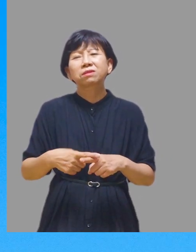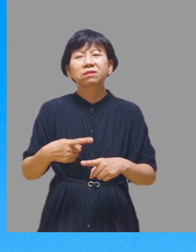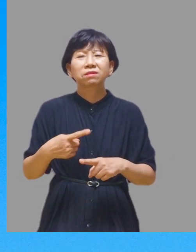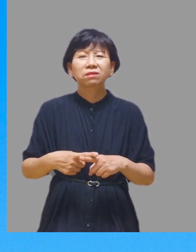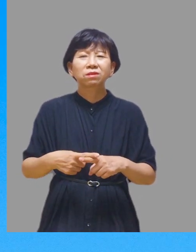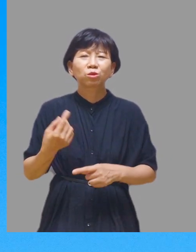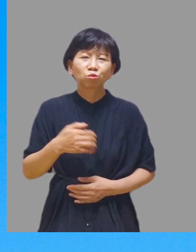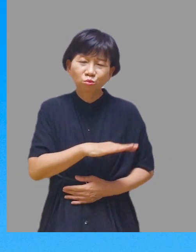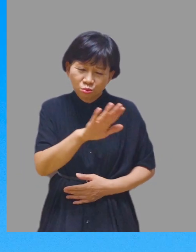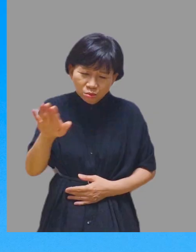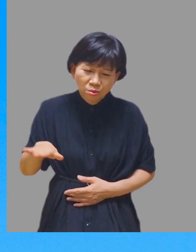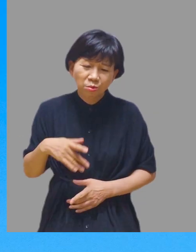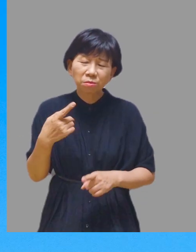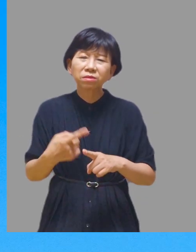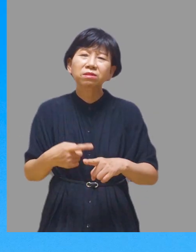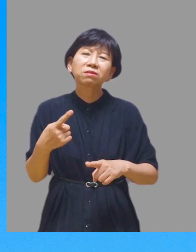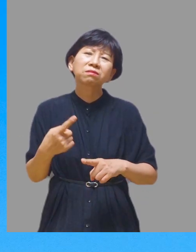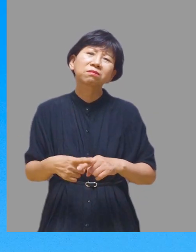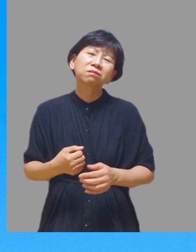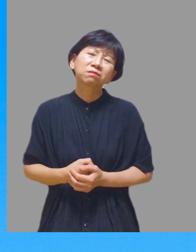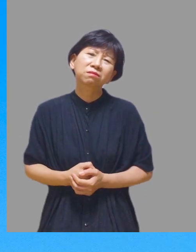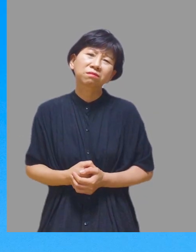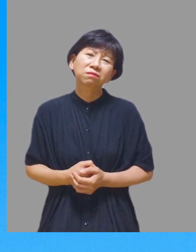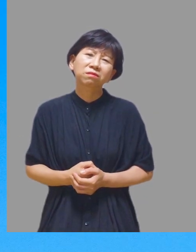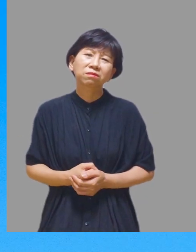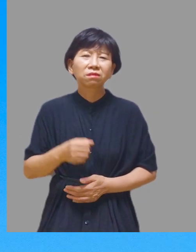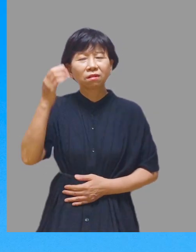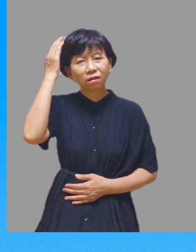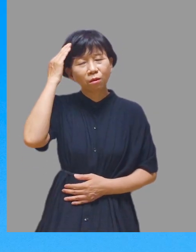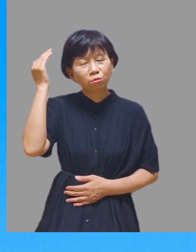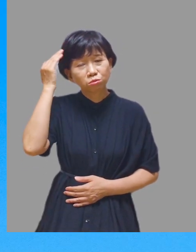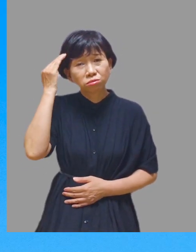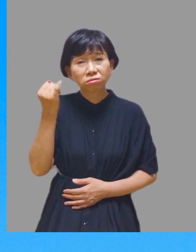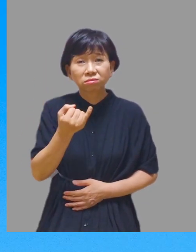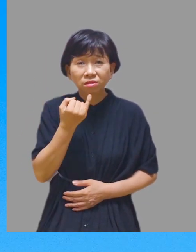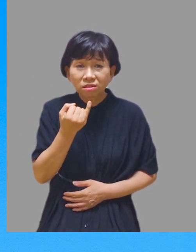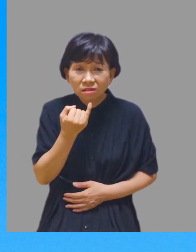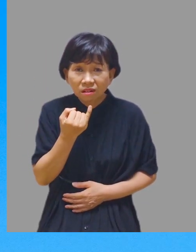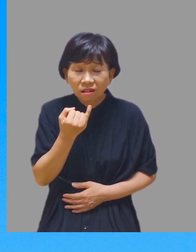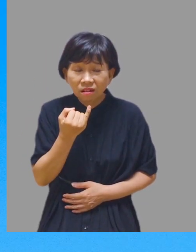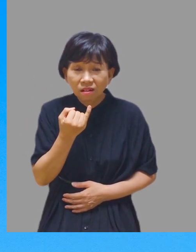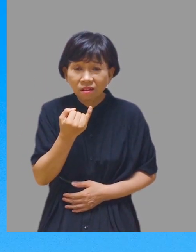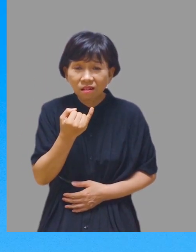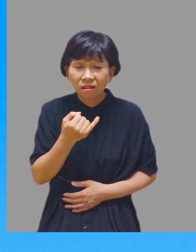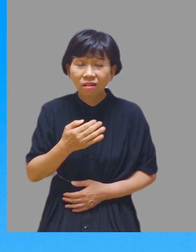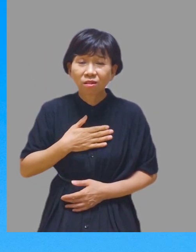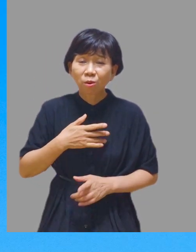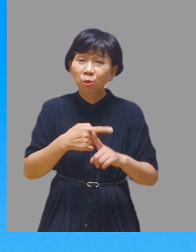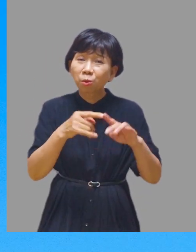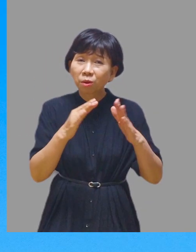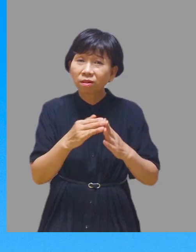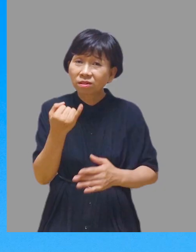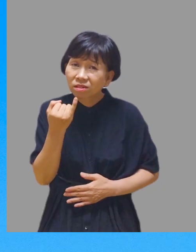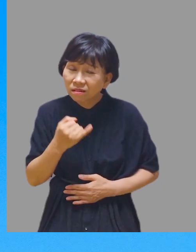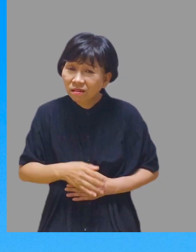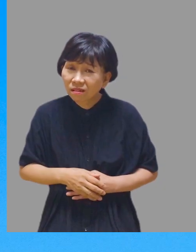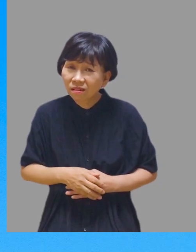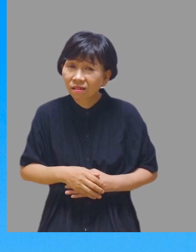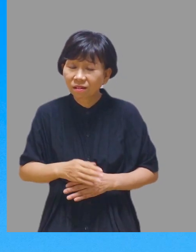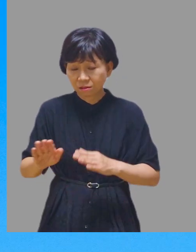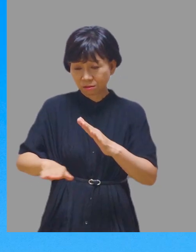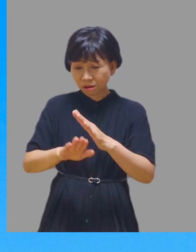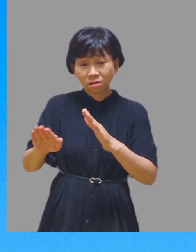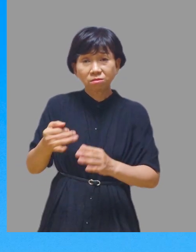질문입니다. 그럼 우리나라는, 우리가 섬기는 교회들은, 우리의 가정들은